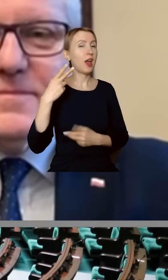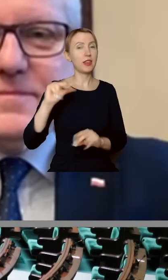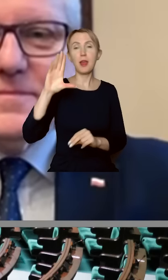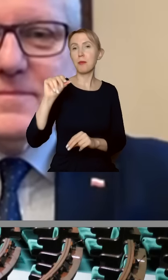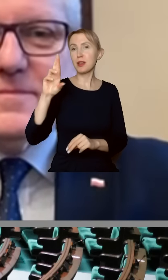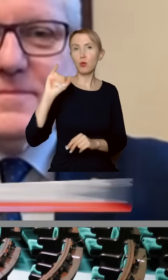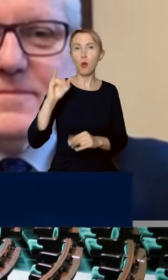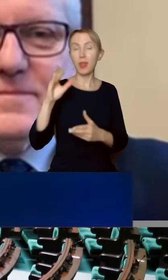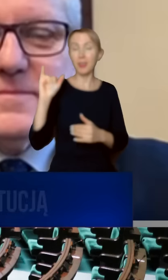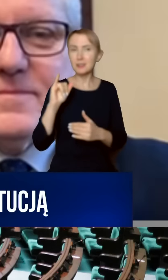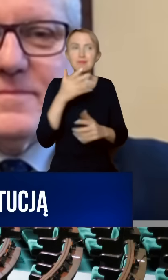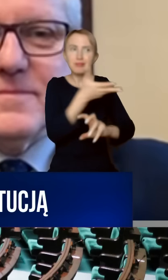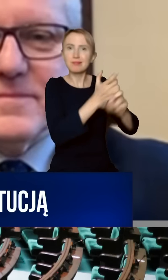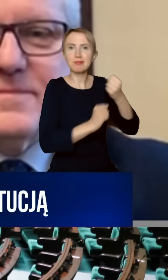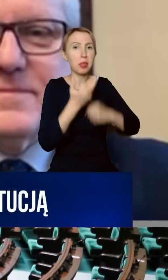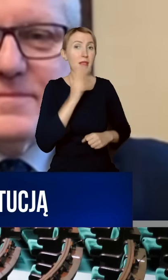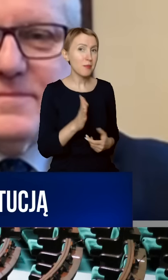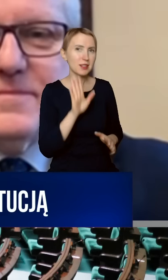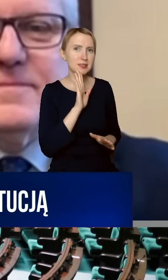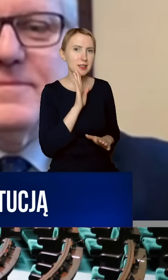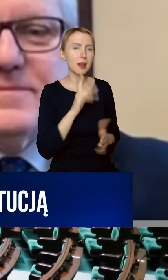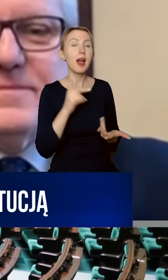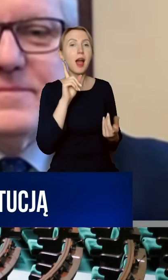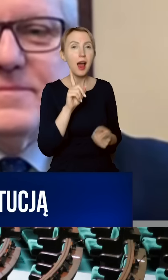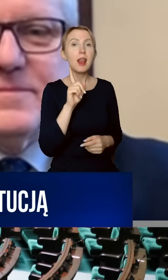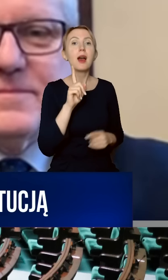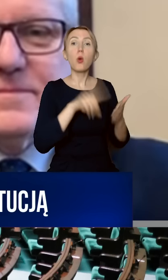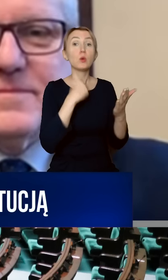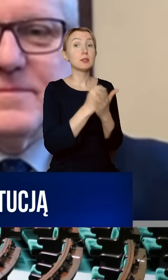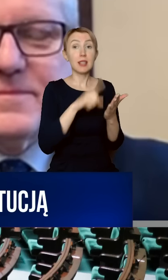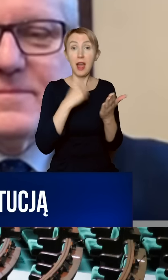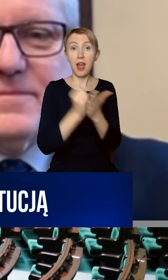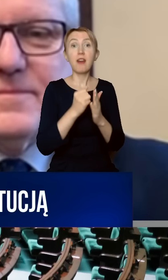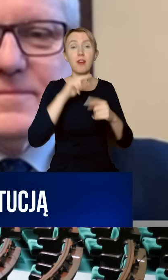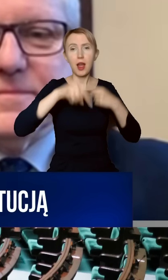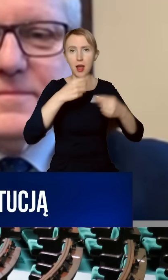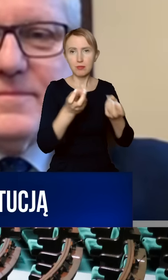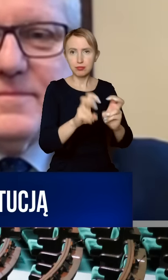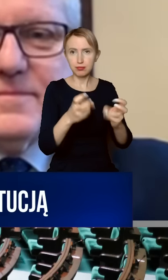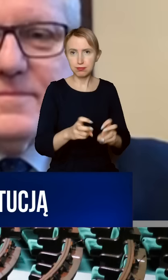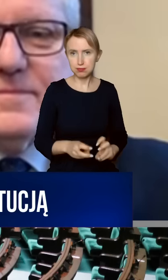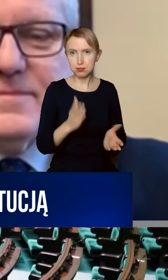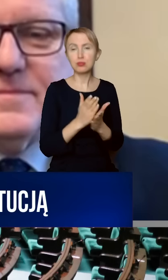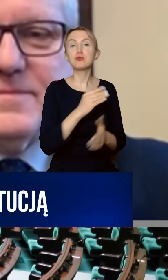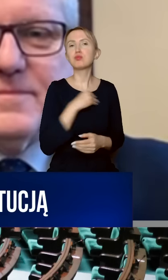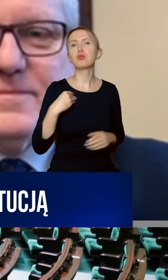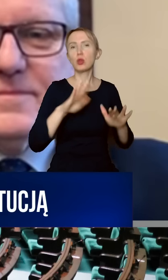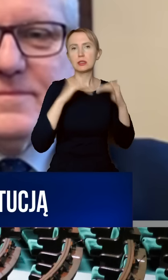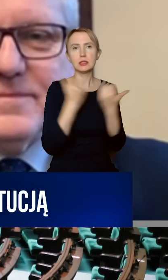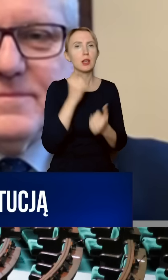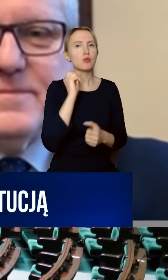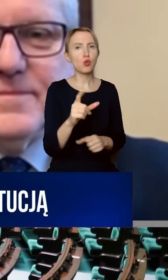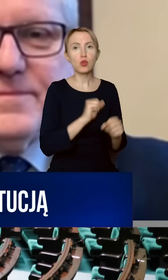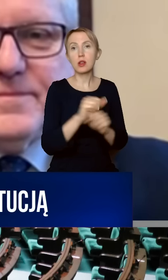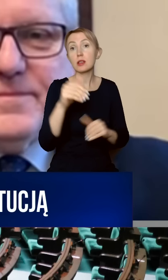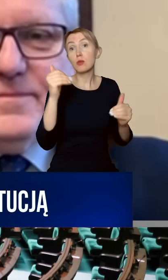zamykają. Aczkolwiek odpowiednie ustawy są procedowane także w polskim Sejmie, więc bardzo możliwe za